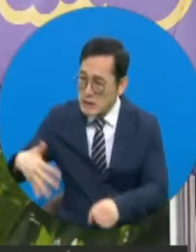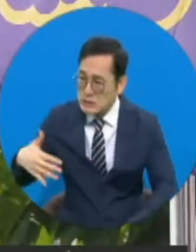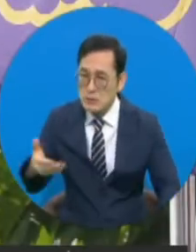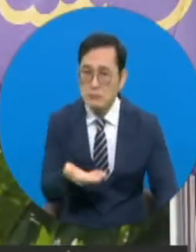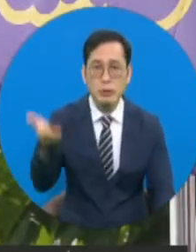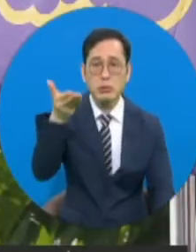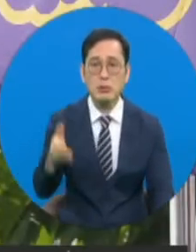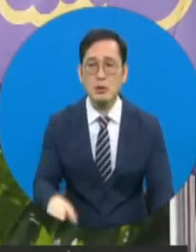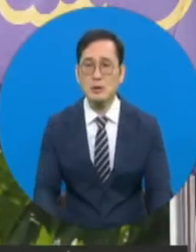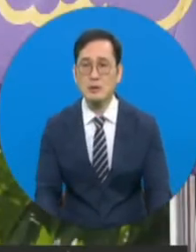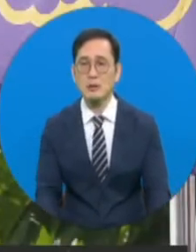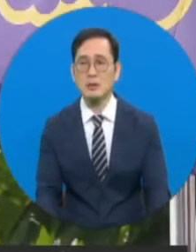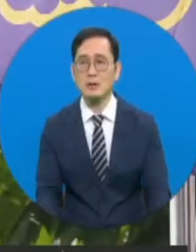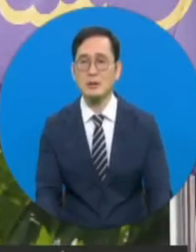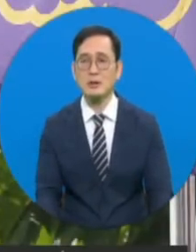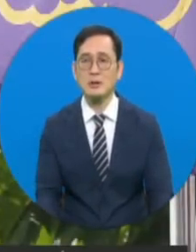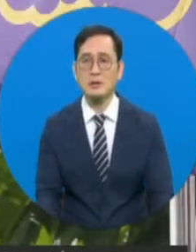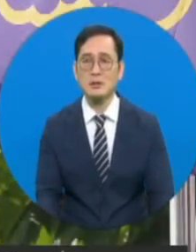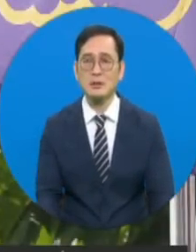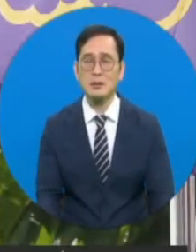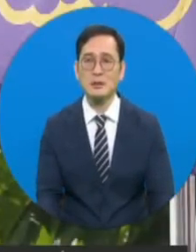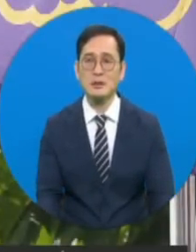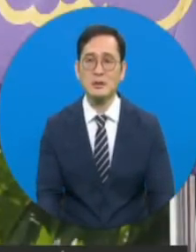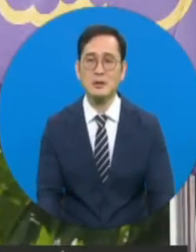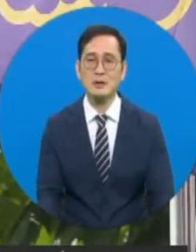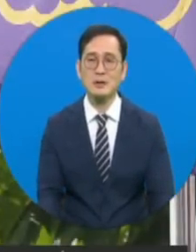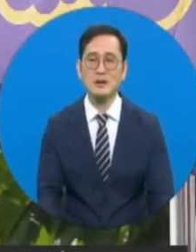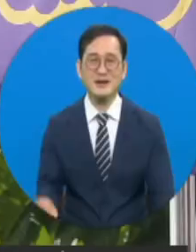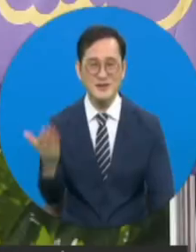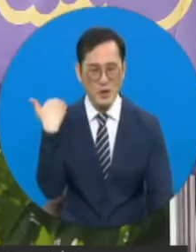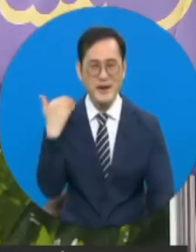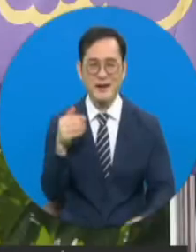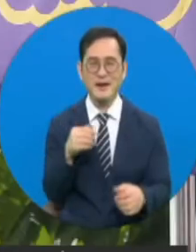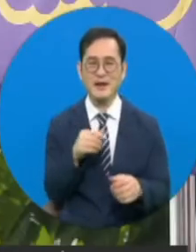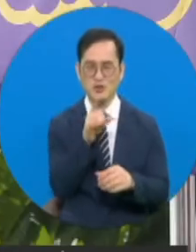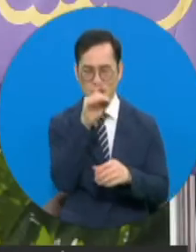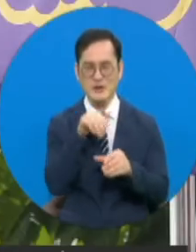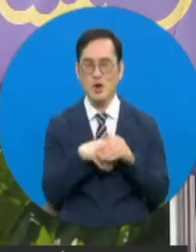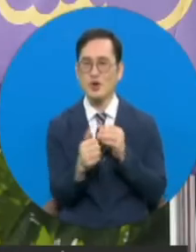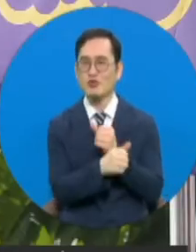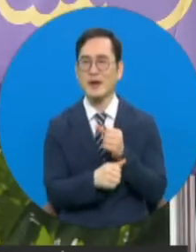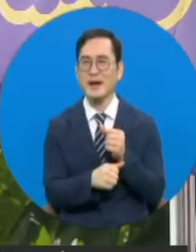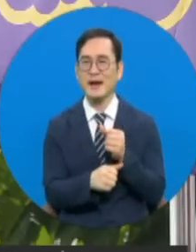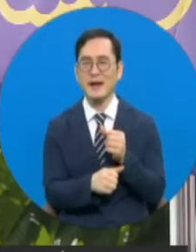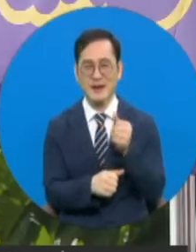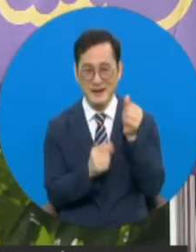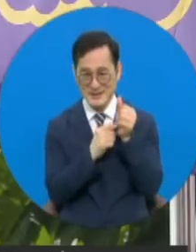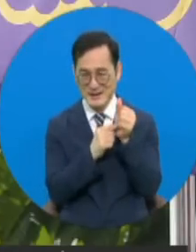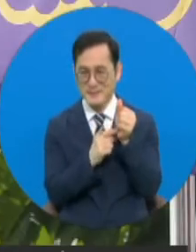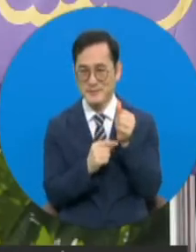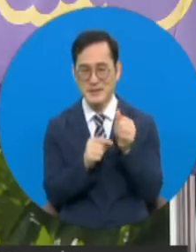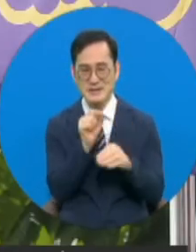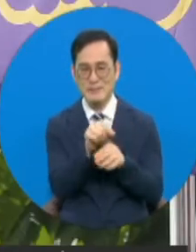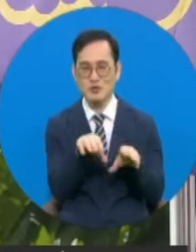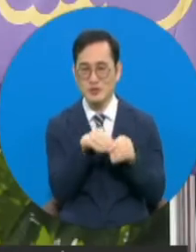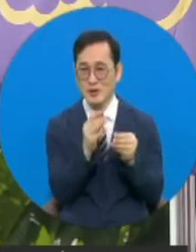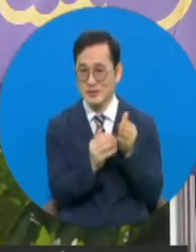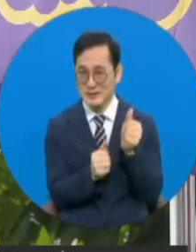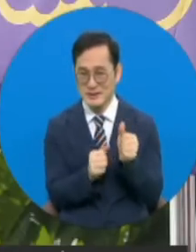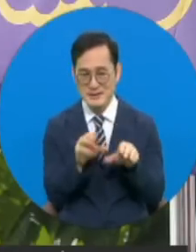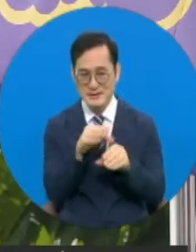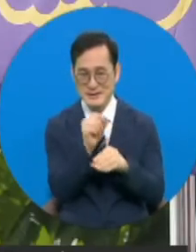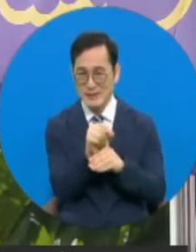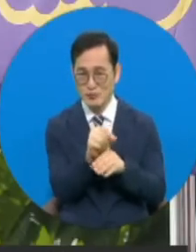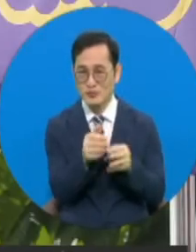벼락 승진 패턴 유사하다는 거예요 박찬진 전 사무총장의 딸이 9급에서 8급으로 6개월 만에 송봉섭 전 사무